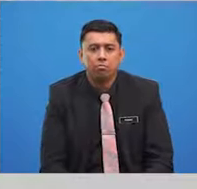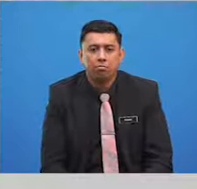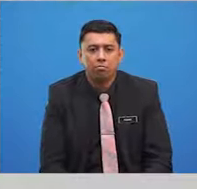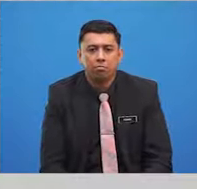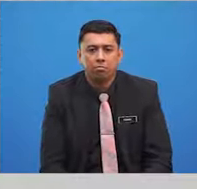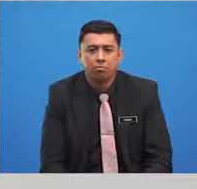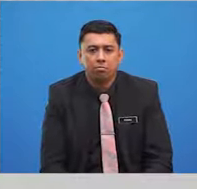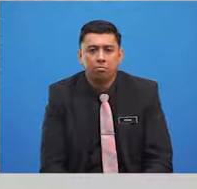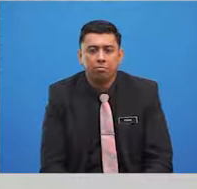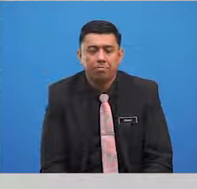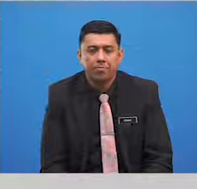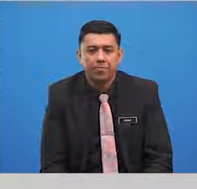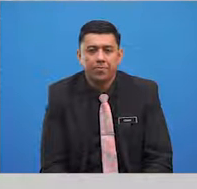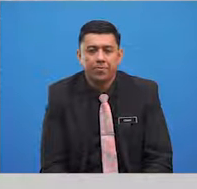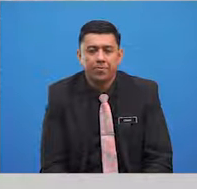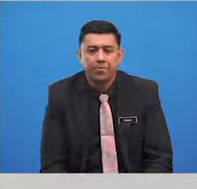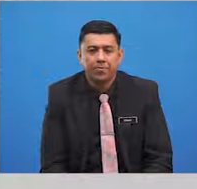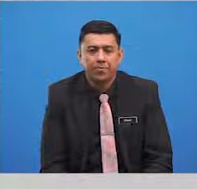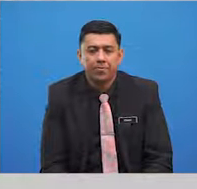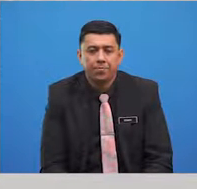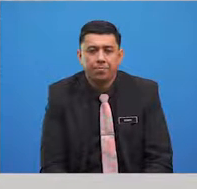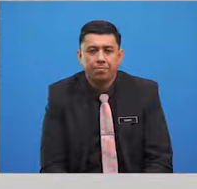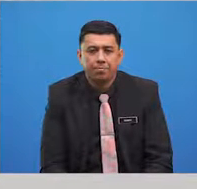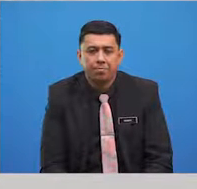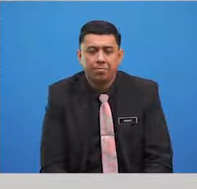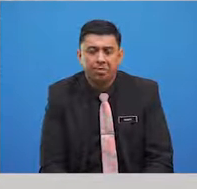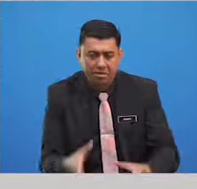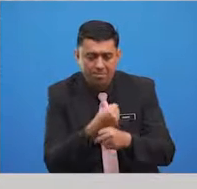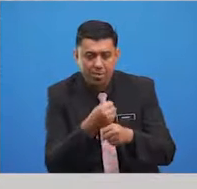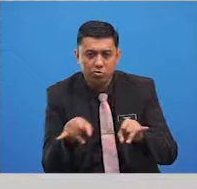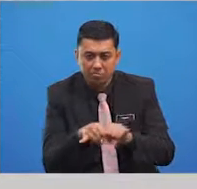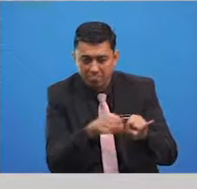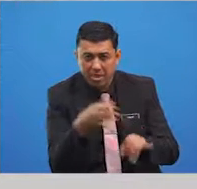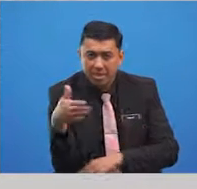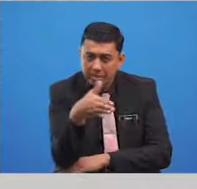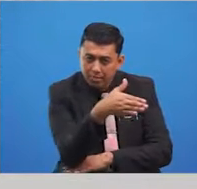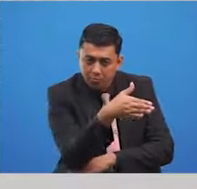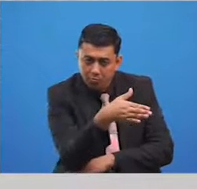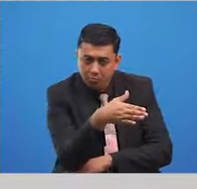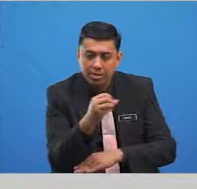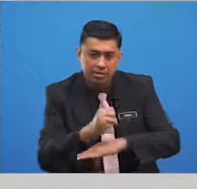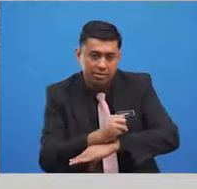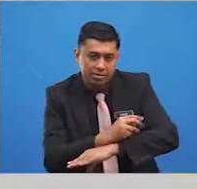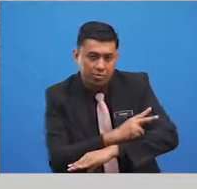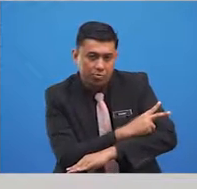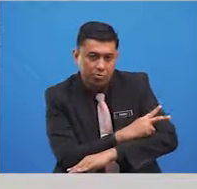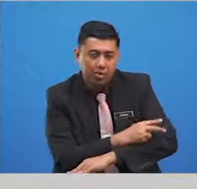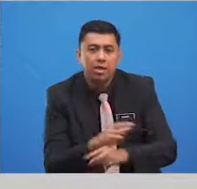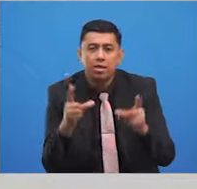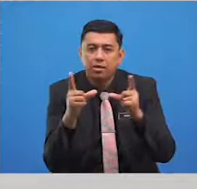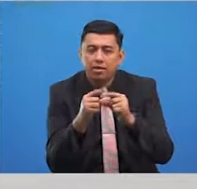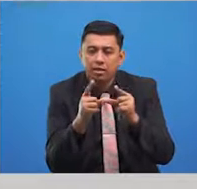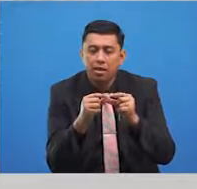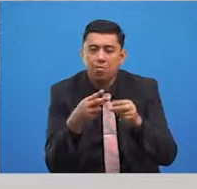bakau api-api, perepat dan tumu. Terdapat juga ikan, siput, ketam,